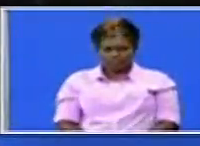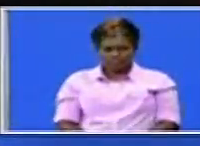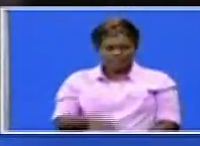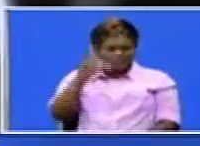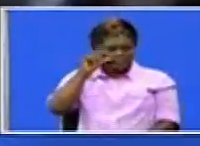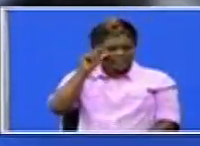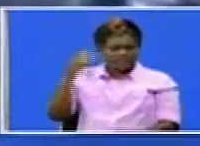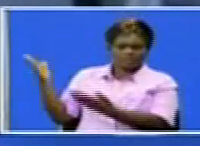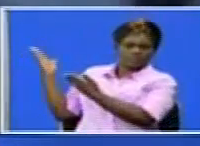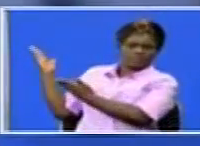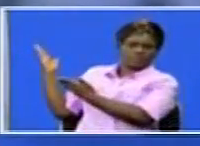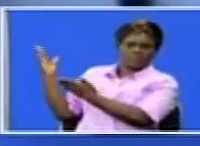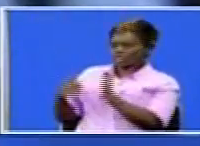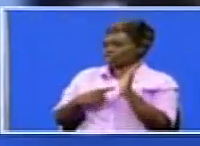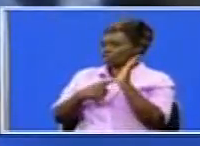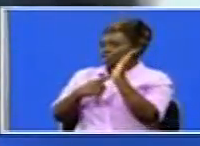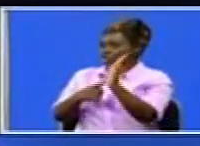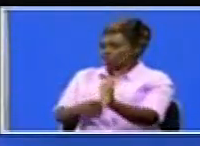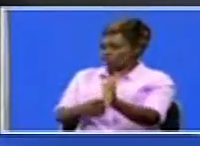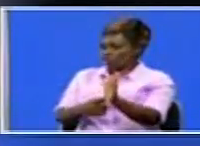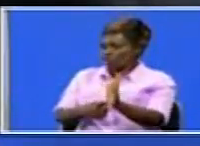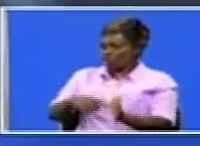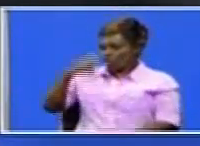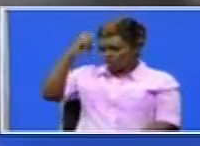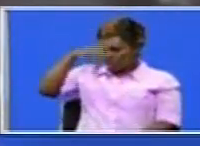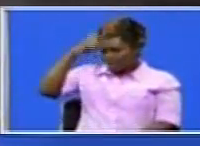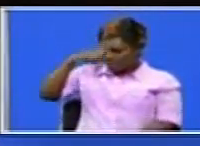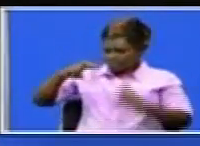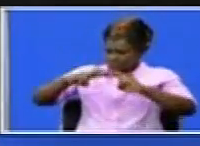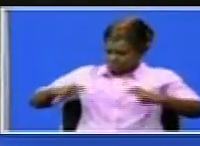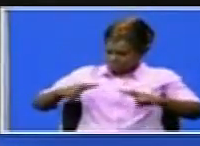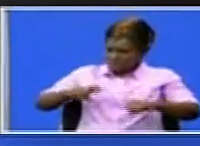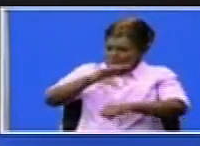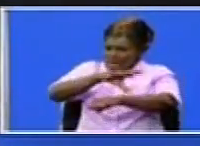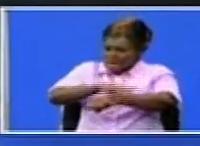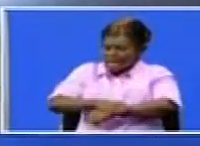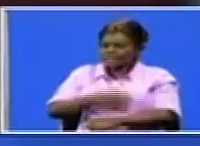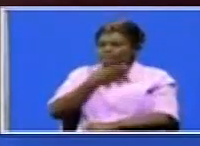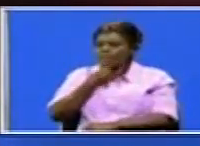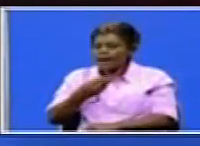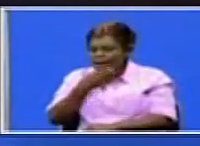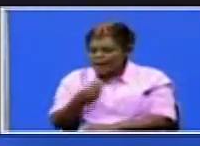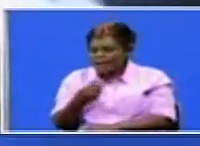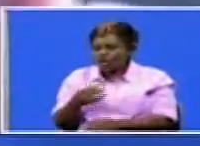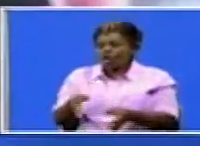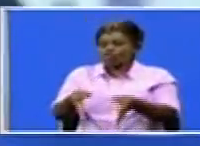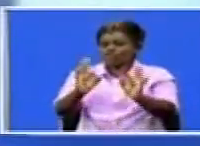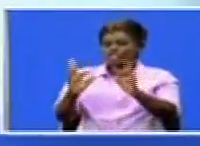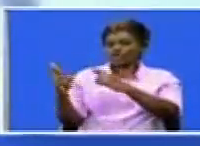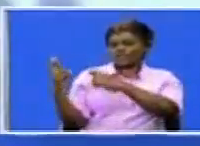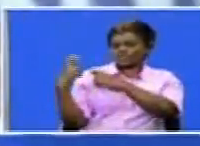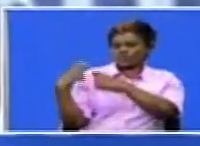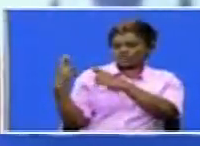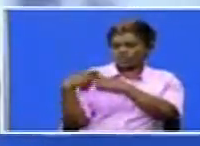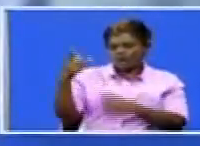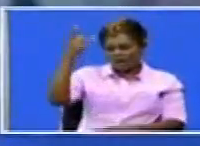Picha hizi zinafichua makachero wa tume ya ufisadi EACC walivyomfumania George Wainaina, afisa msimamizi wa